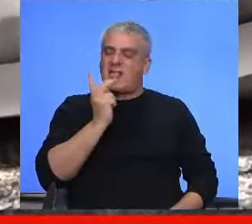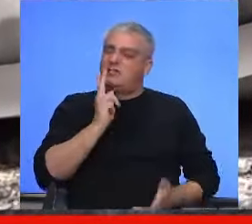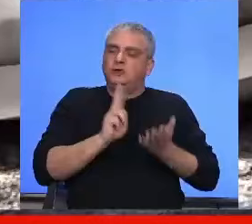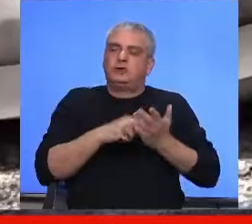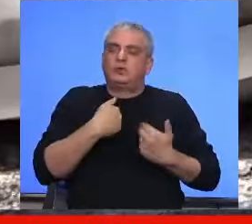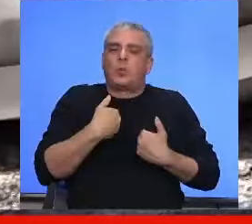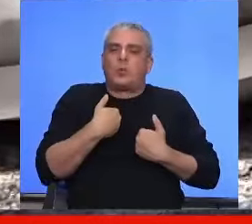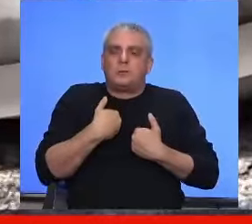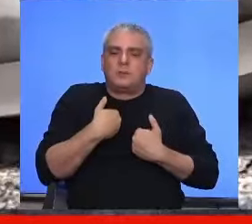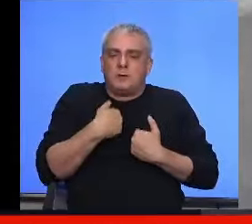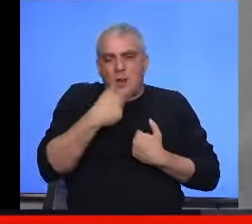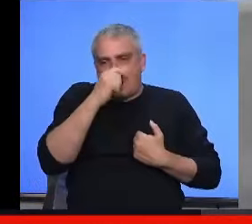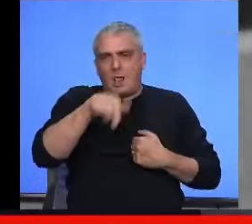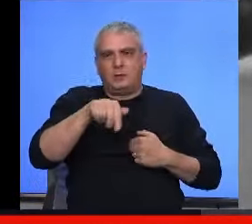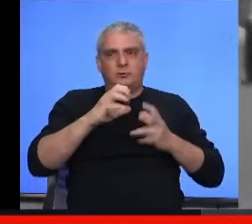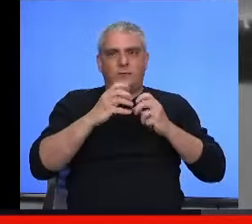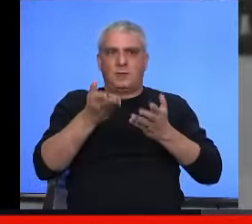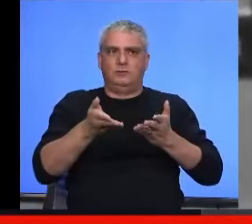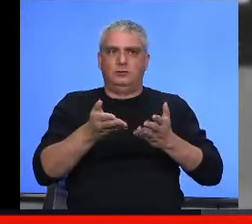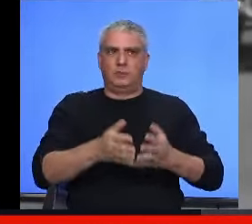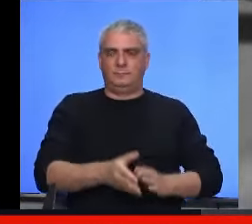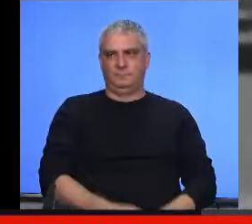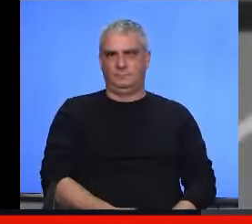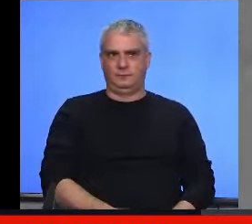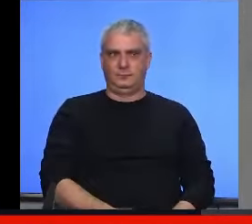לי לעזוב את אביבים.